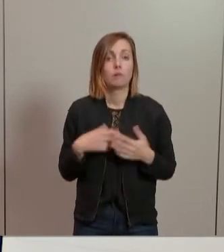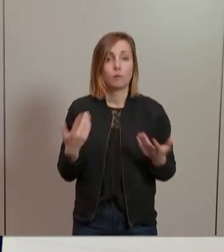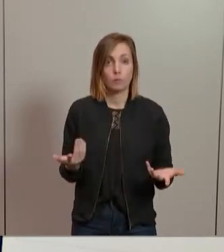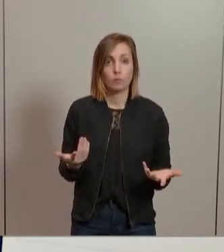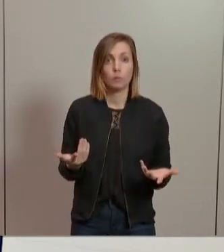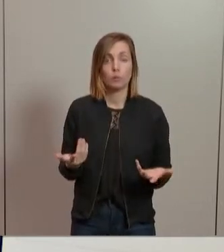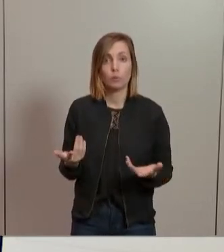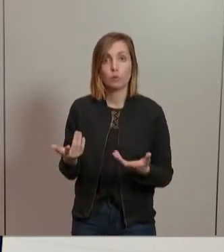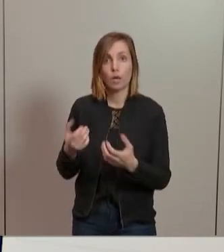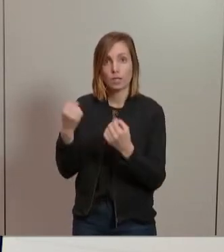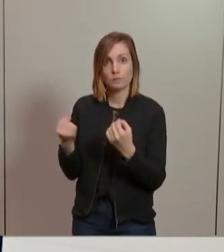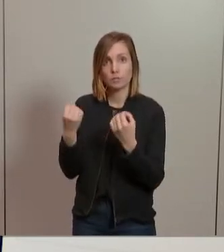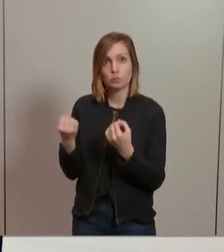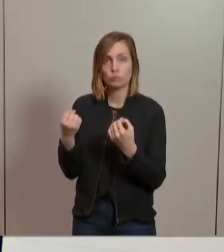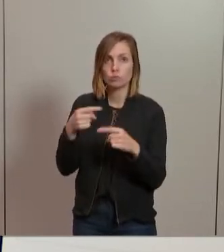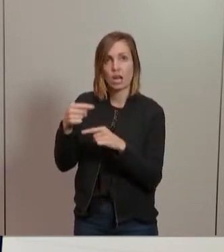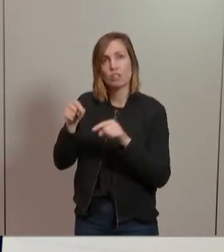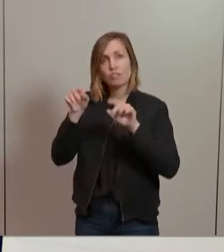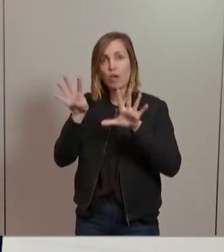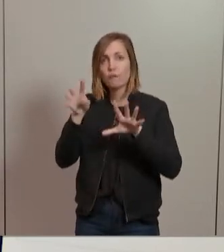Elles représentent 9 demi-journées